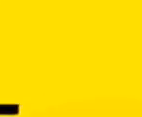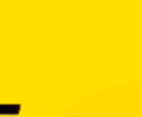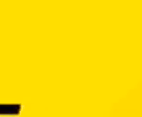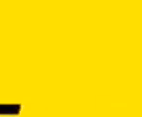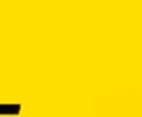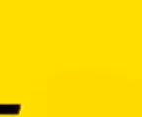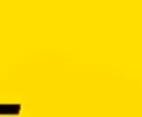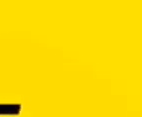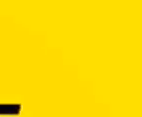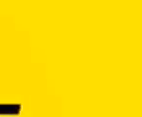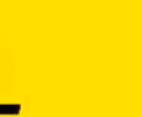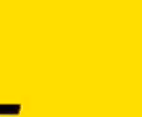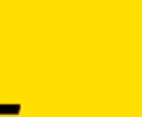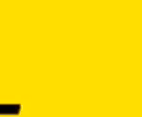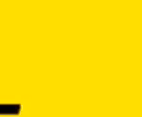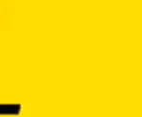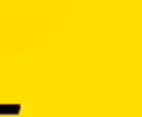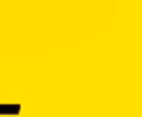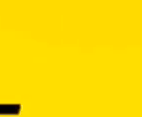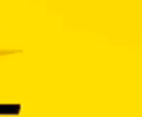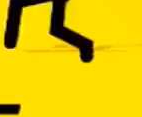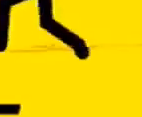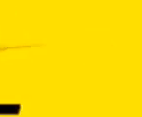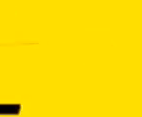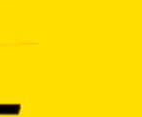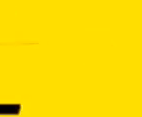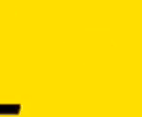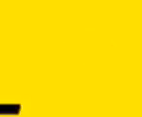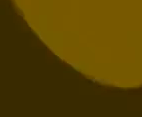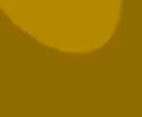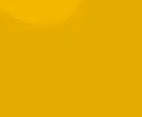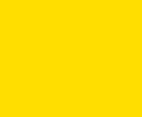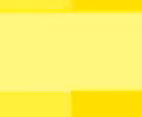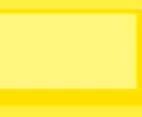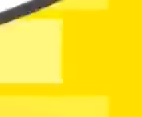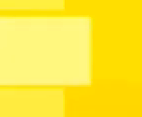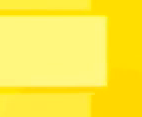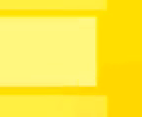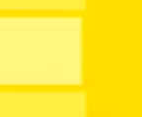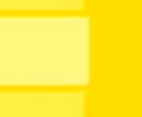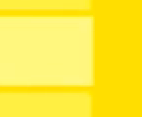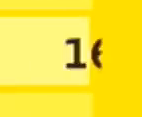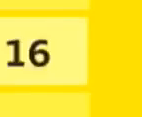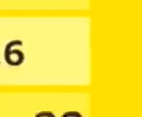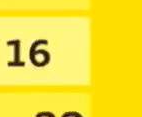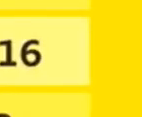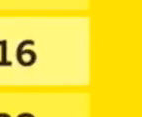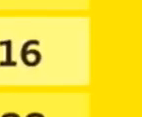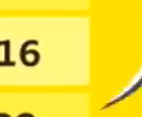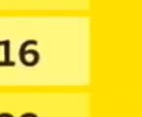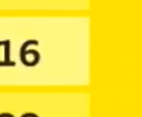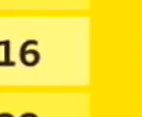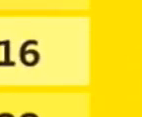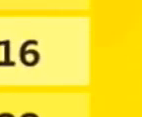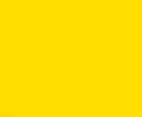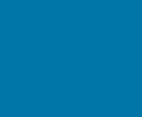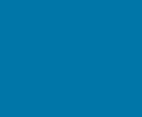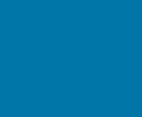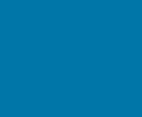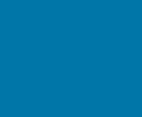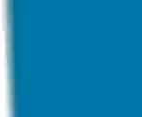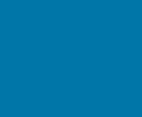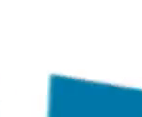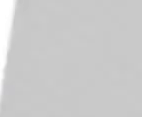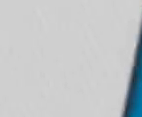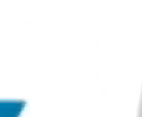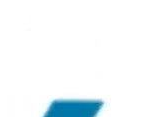tusaze emiwendo tujjirayo sente kuza MTN Momo kati geyo sente ku miwendo egikyasinze okuba egya